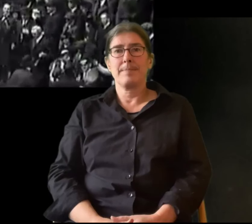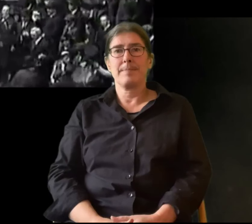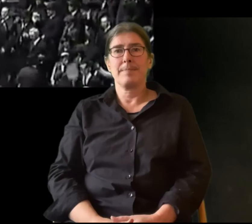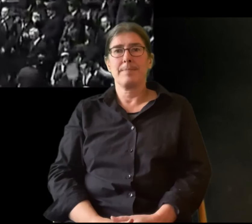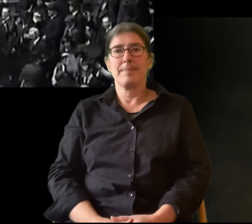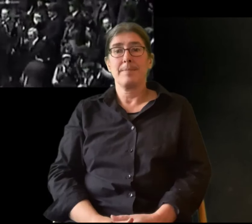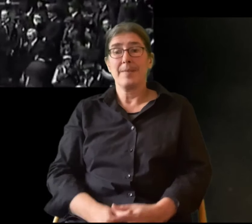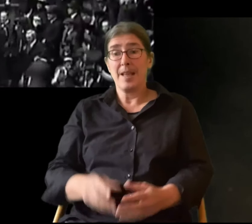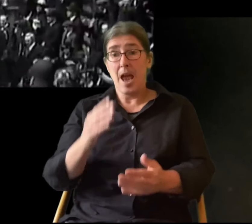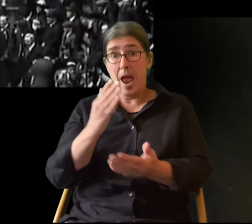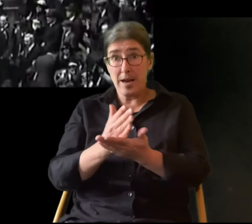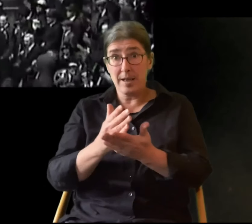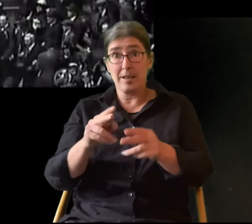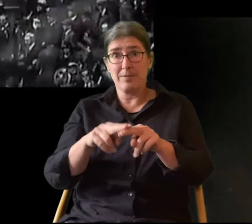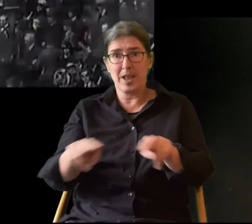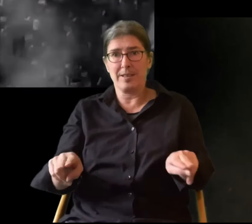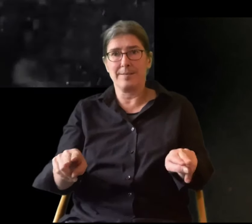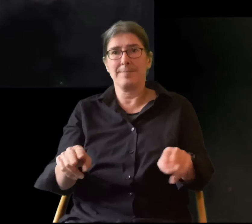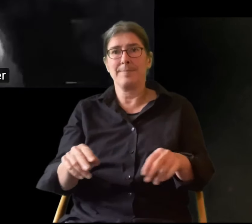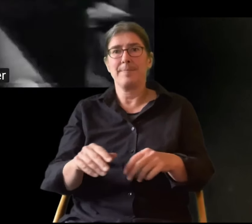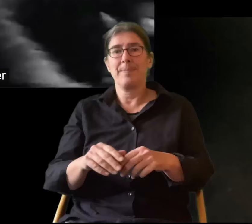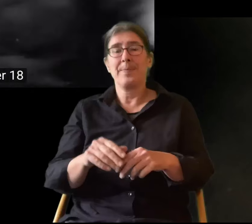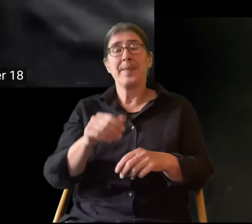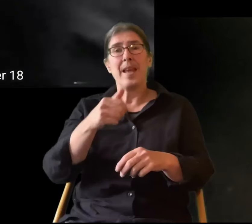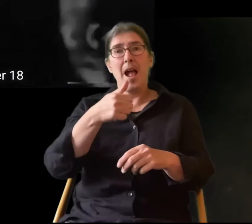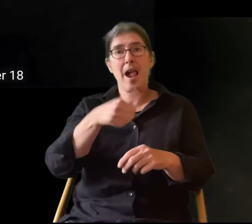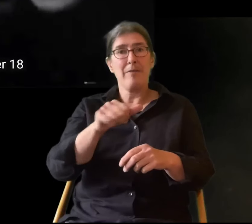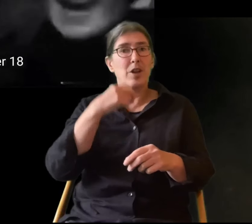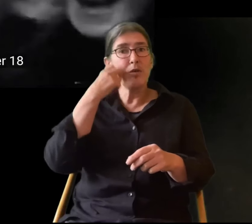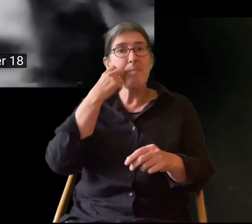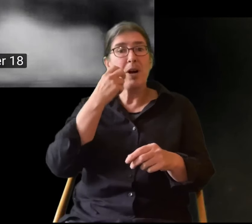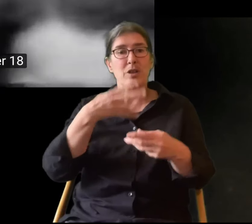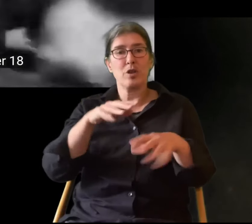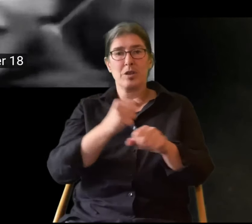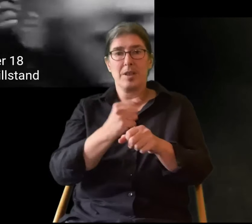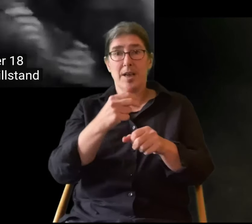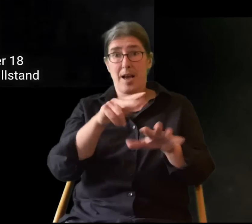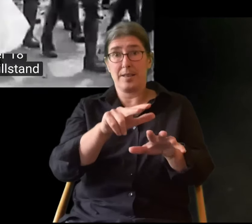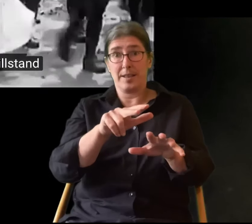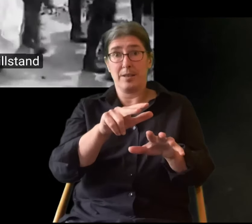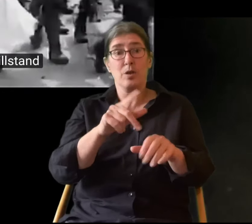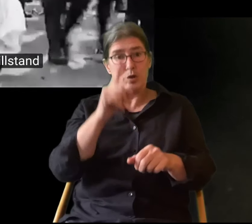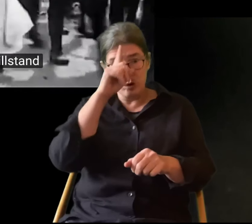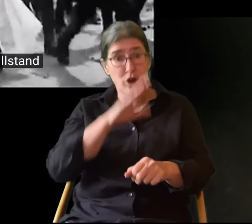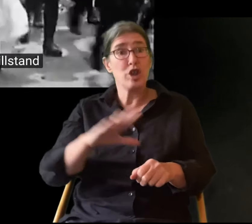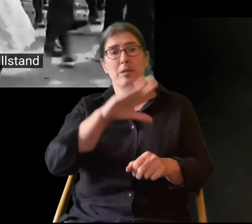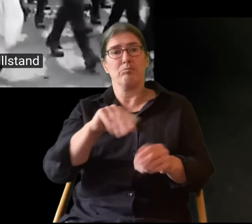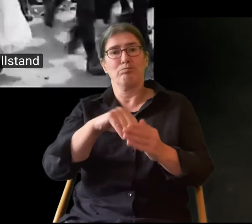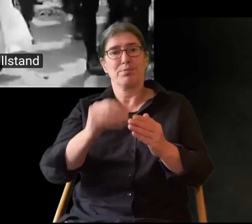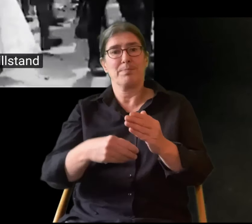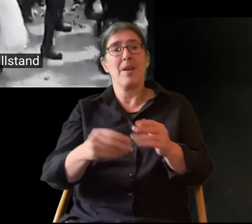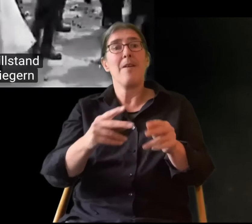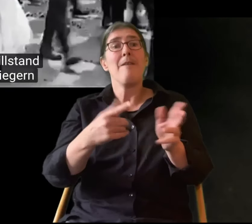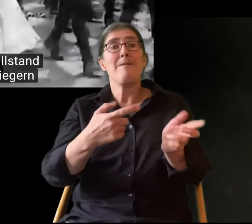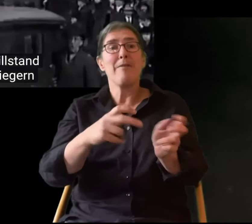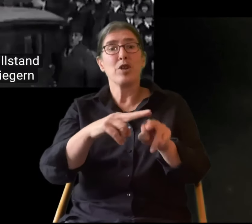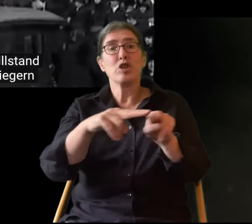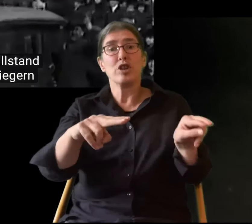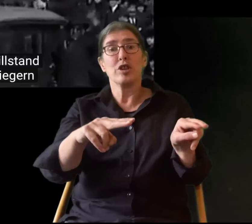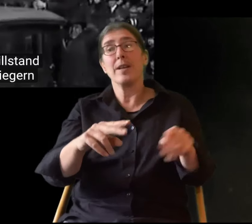endlich frieden hälfte november 18 deutschland hat den waffenstillstand unterschrieben jubel bei den